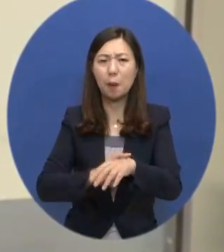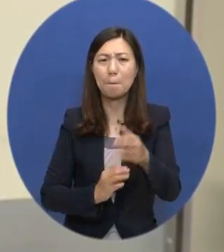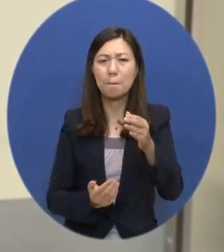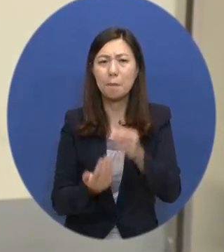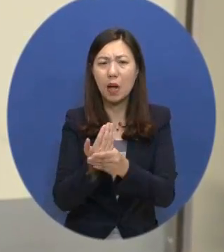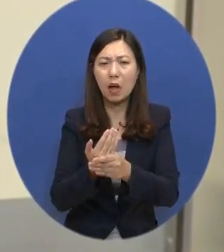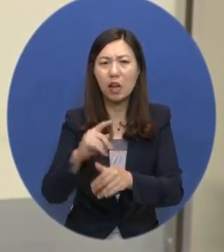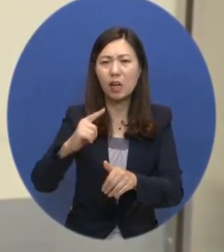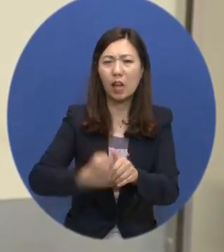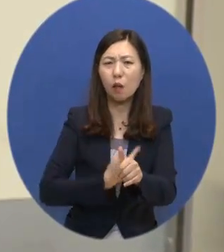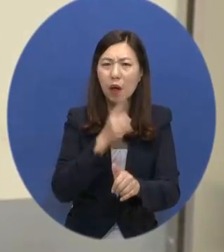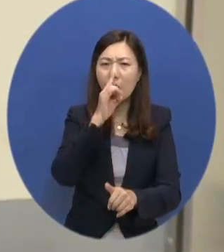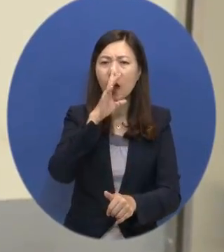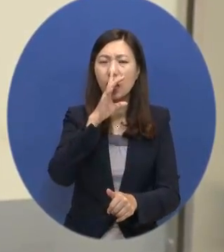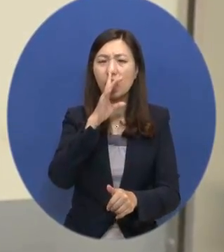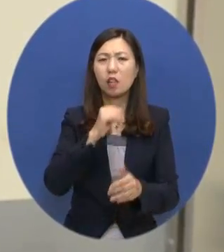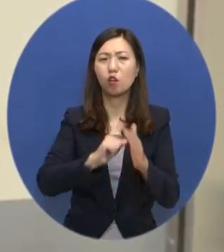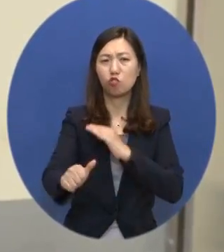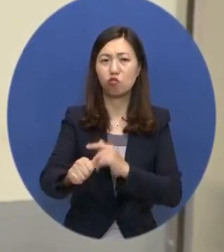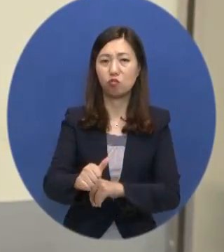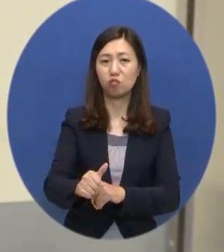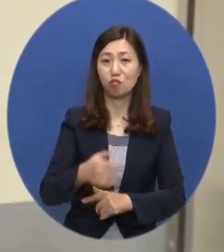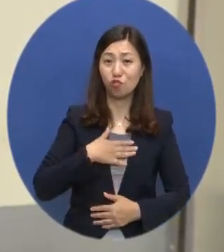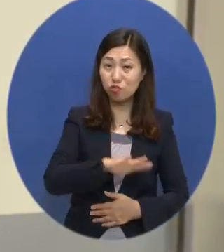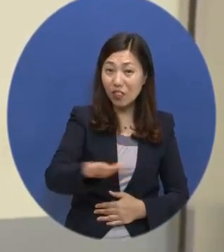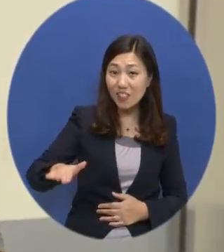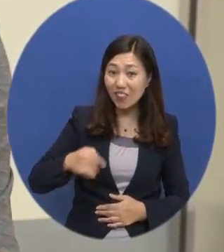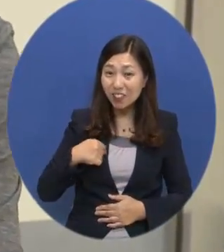선수. 우리예요? 아닙니다.